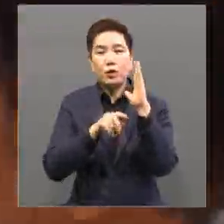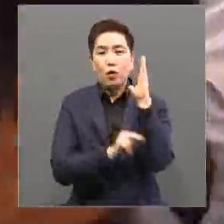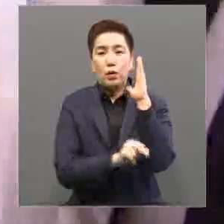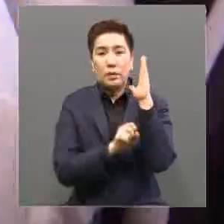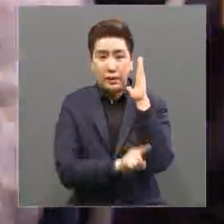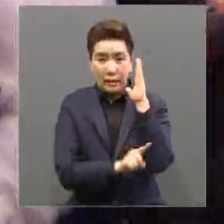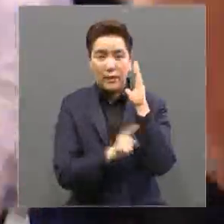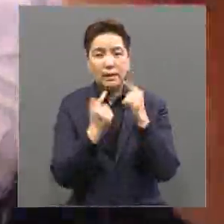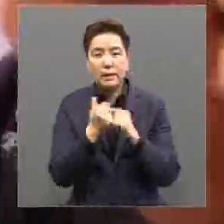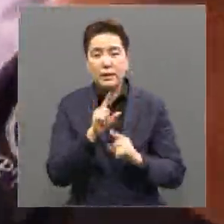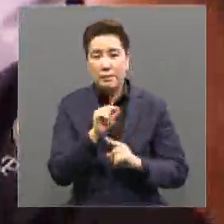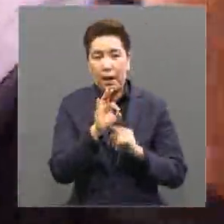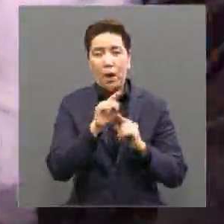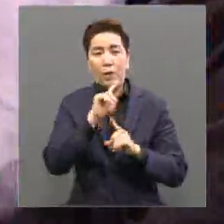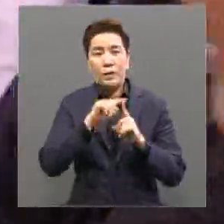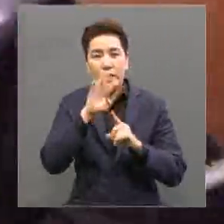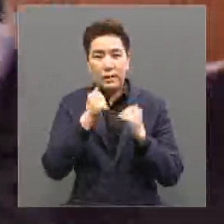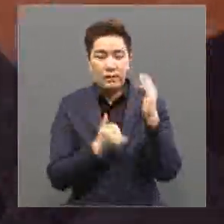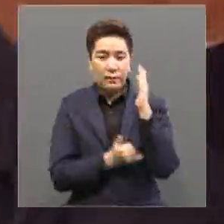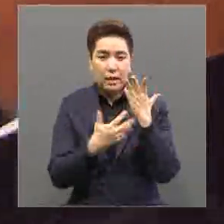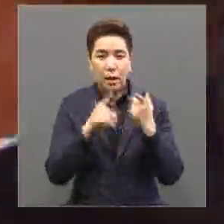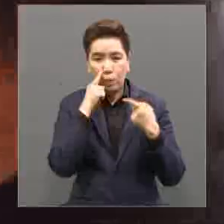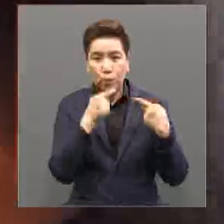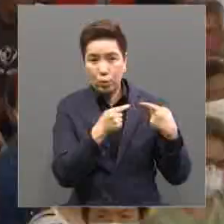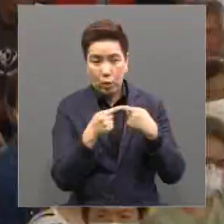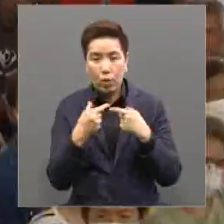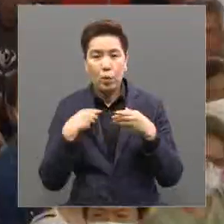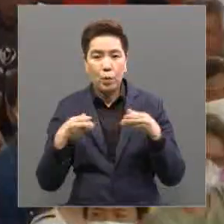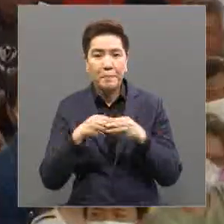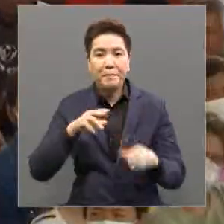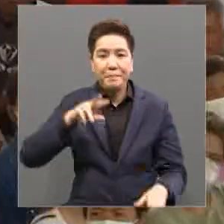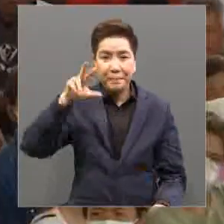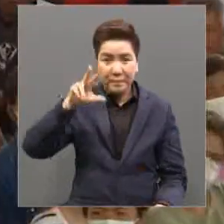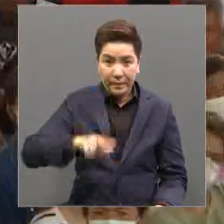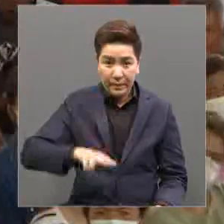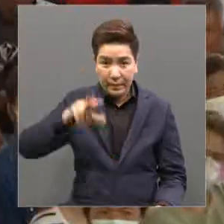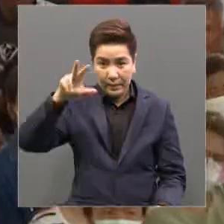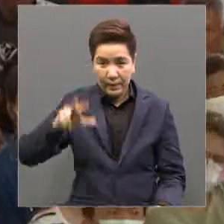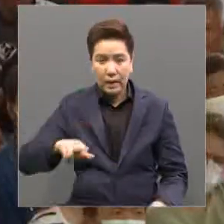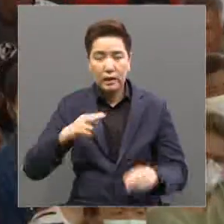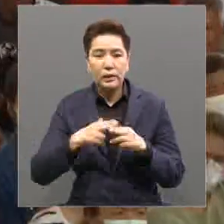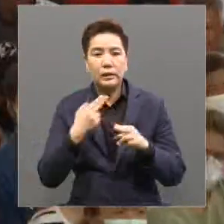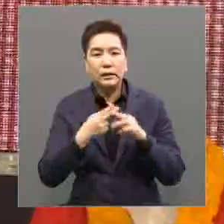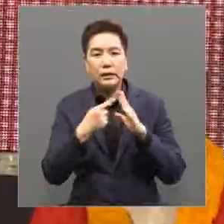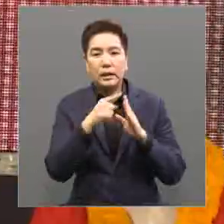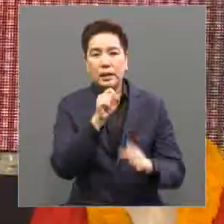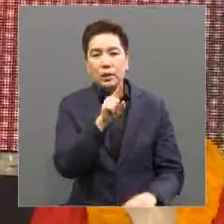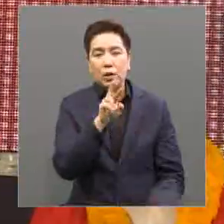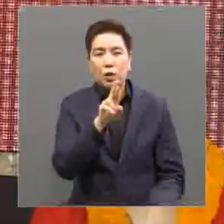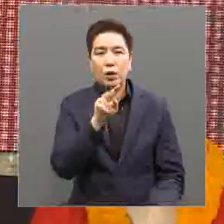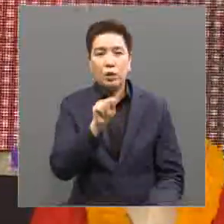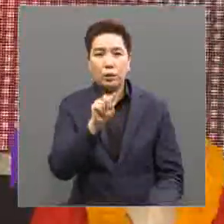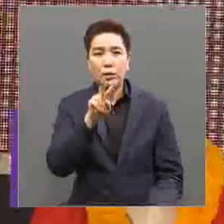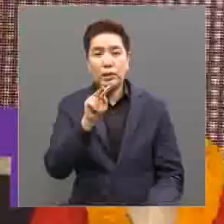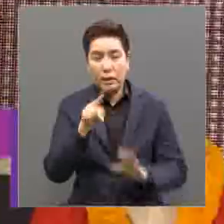ชนะครับสำหรับพรรคประชารัฐนะฮะ ไปต่อกันที่พรรคเพื่อไทยนะครับวันนี้นำโดยคุณเศรษฐาทวีสินลงพื้นที่ไปที่